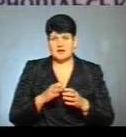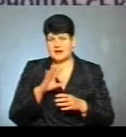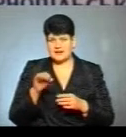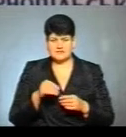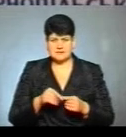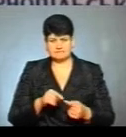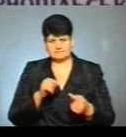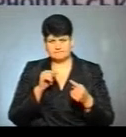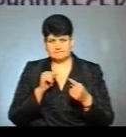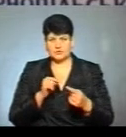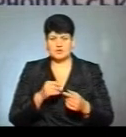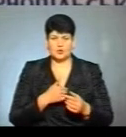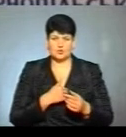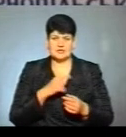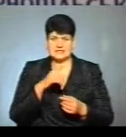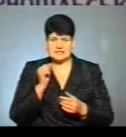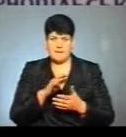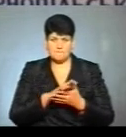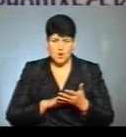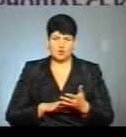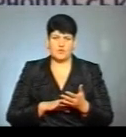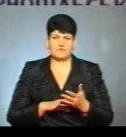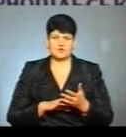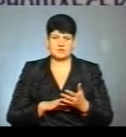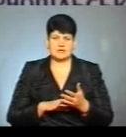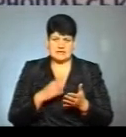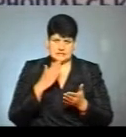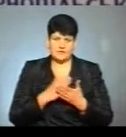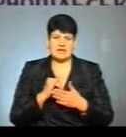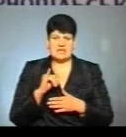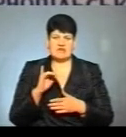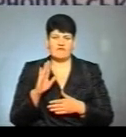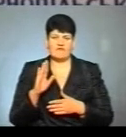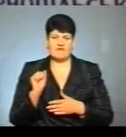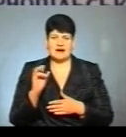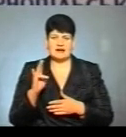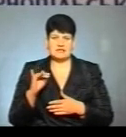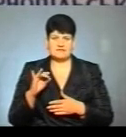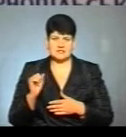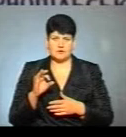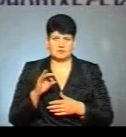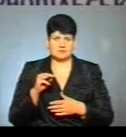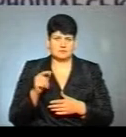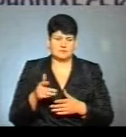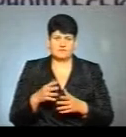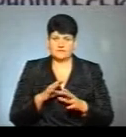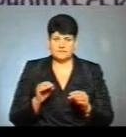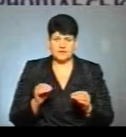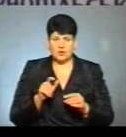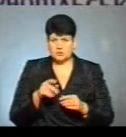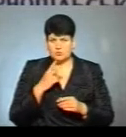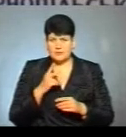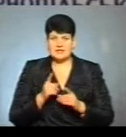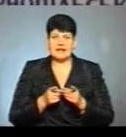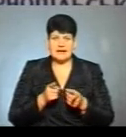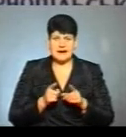люди категорично тільки за продовження існування Іванівської громади в такому форматі, як вона зараз є. Тобто люди побачили реально якісь